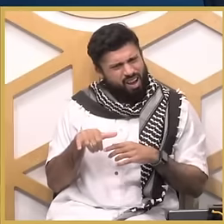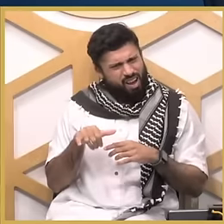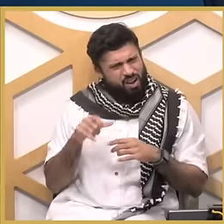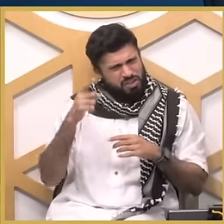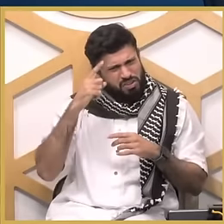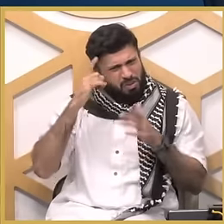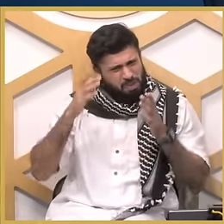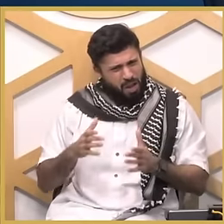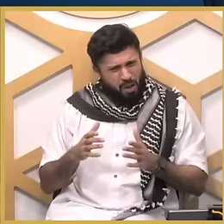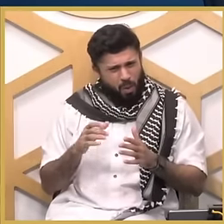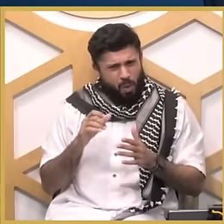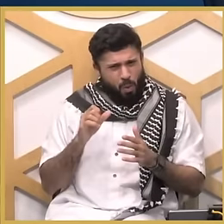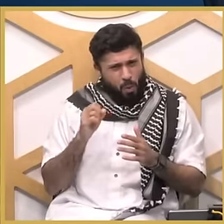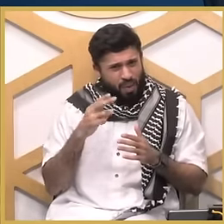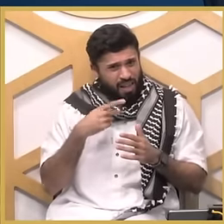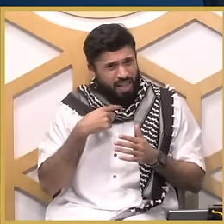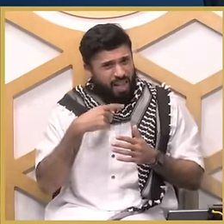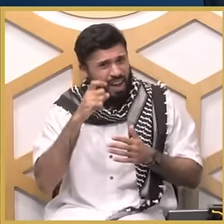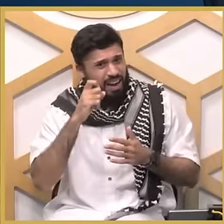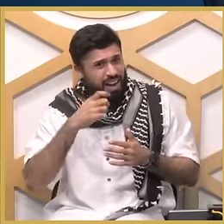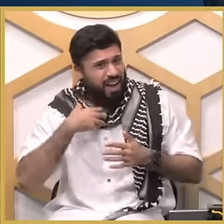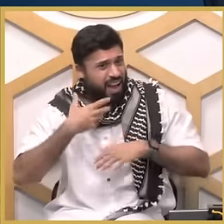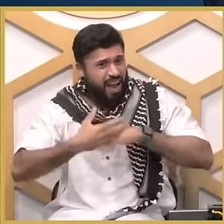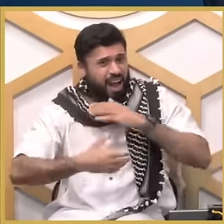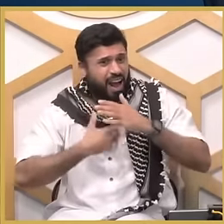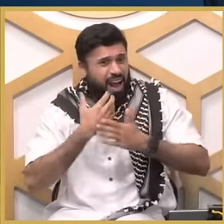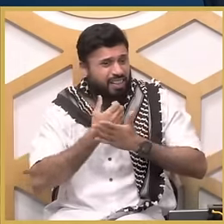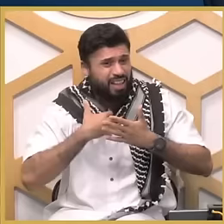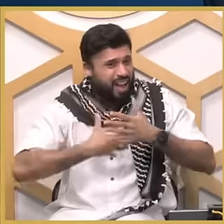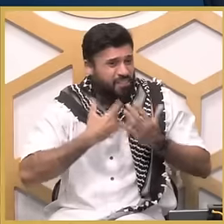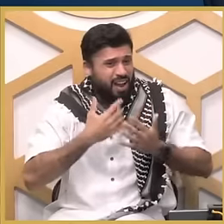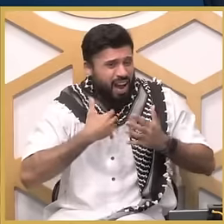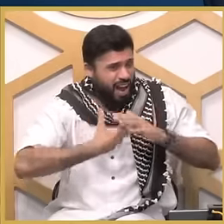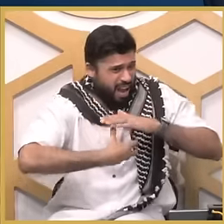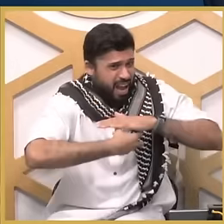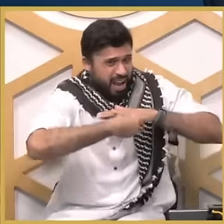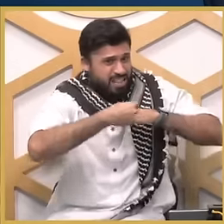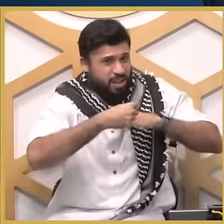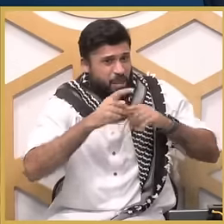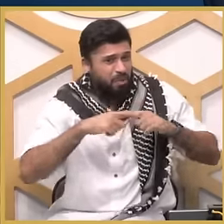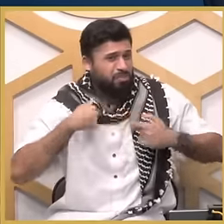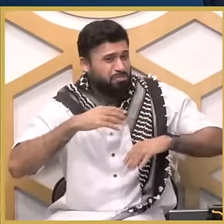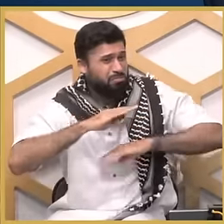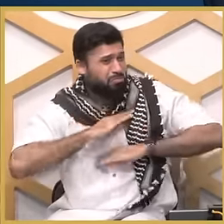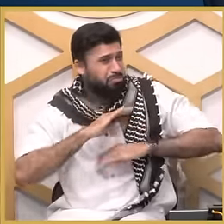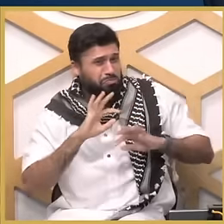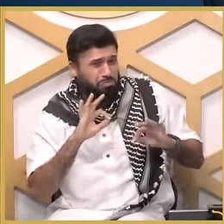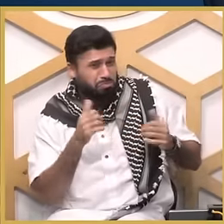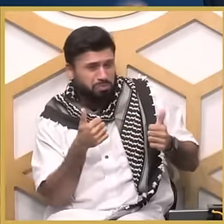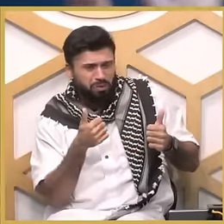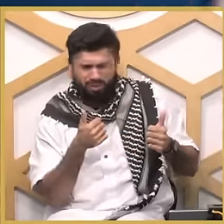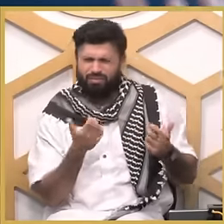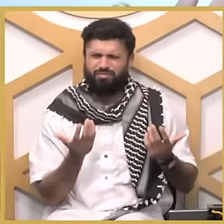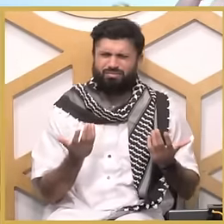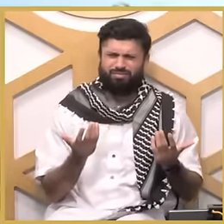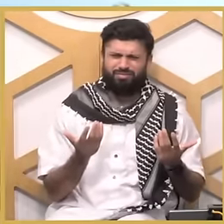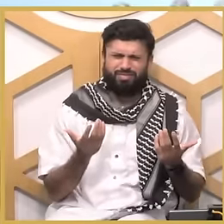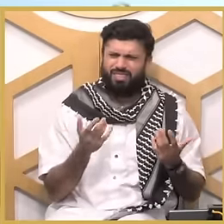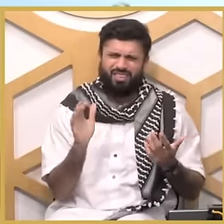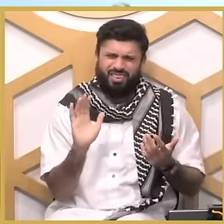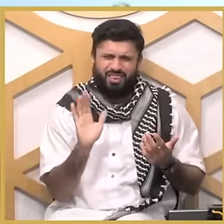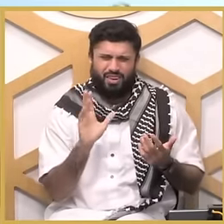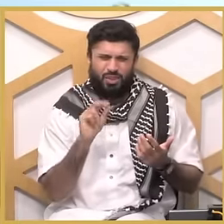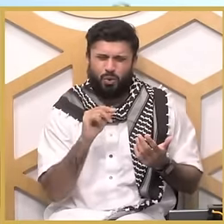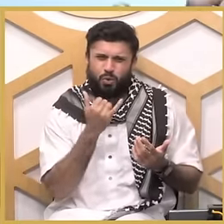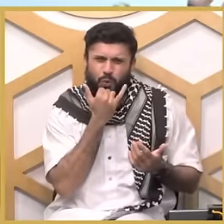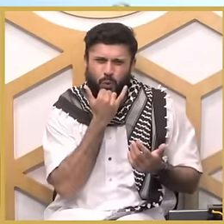is left for him if he's going to do something haram? It's going to be probably maybe kufr or shirk. Here's another analogy, Sheikh. The Prophet ﷺ is described as